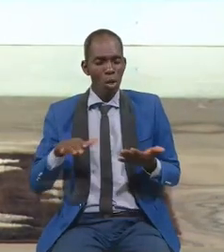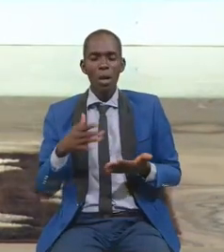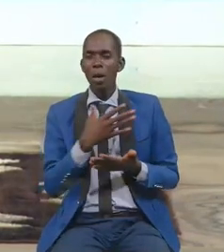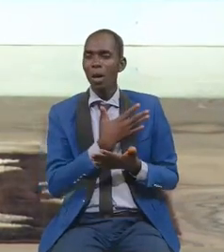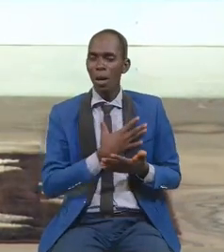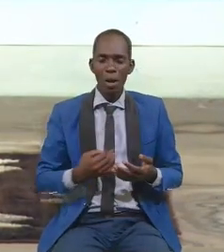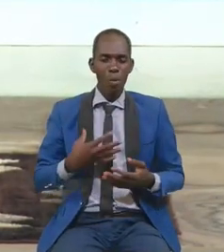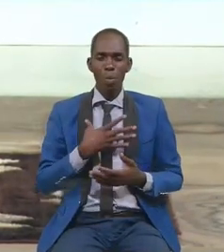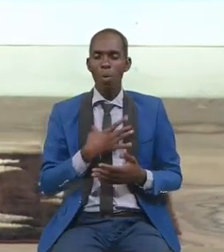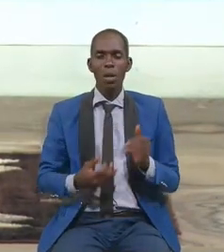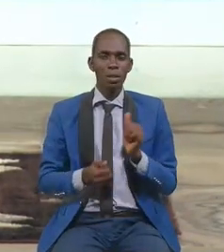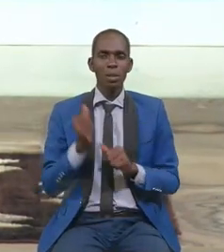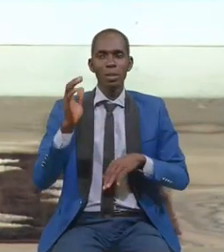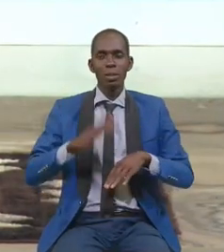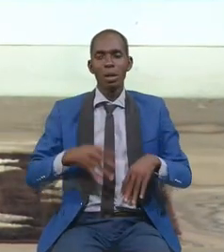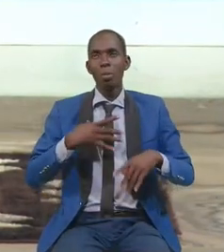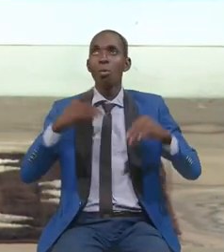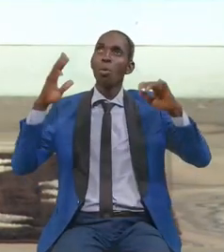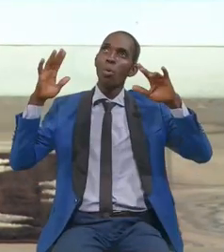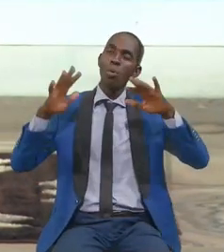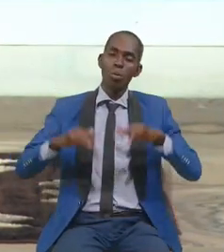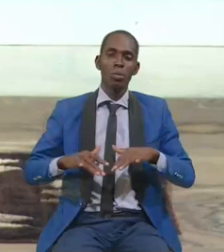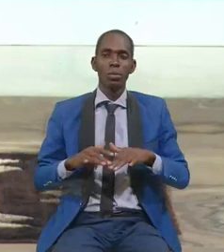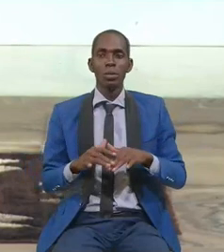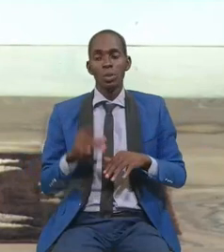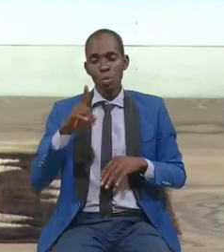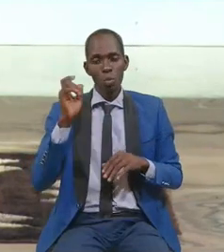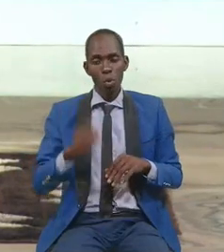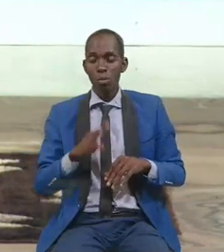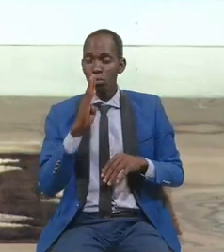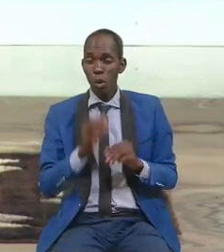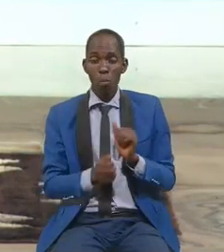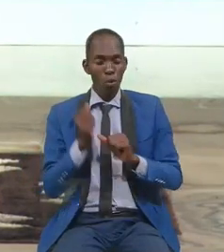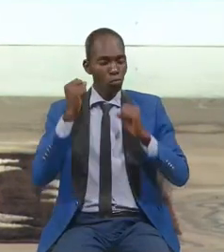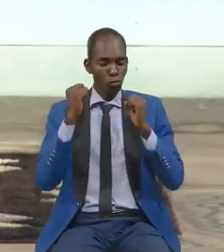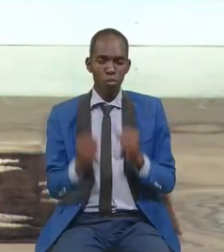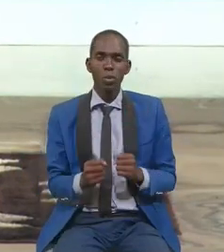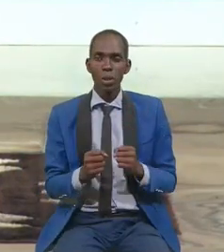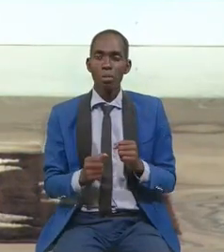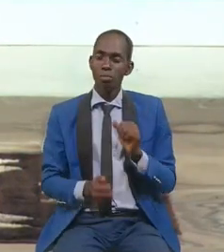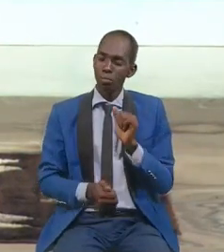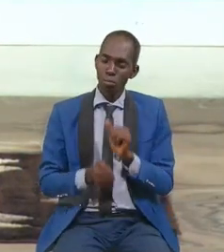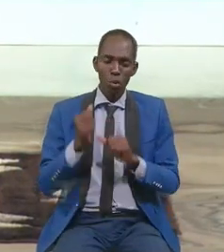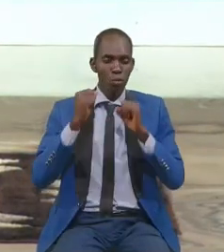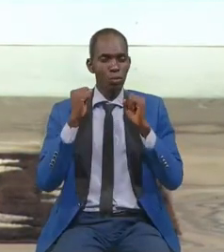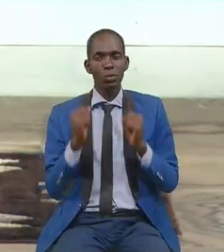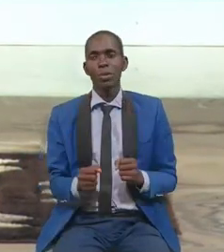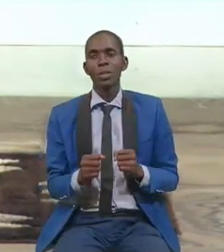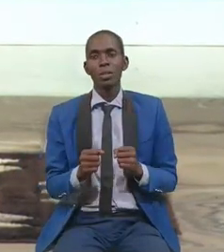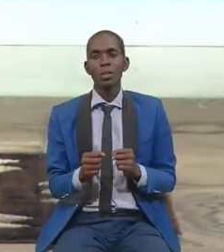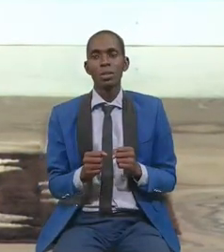doit arriver. Ça doit arriver. Plus fort. Plus fort. Plus